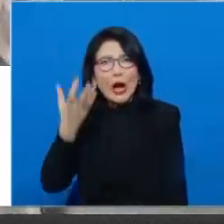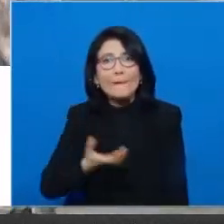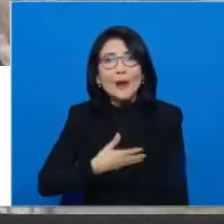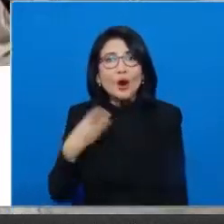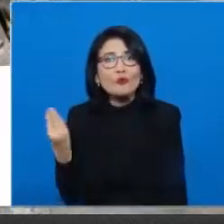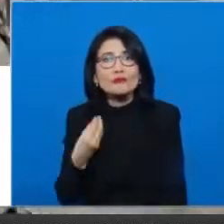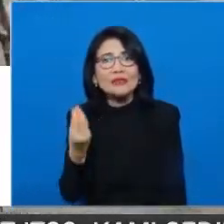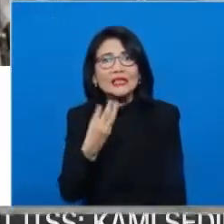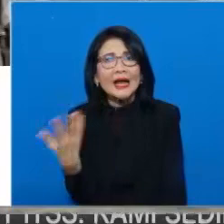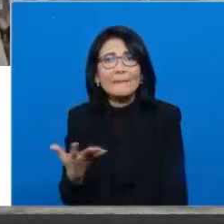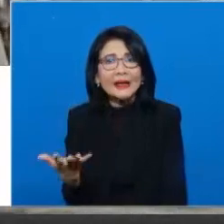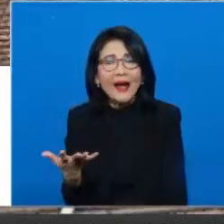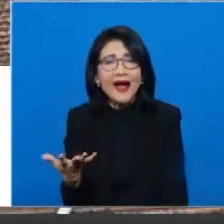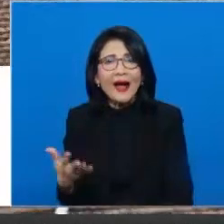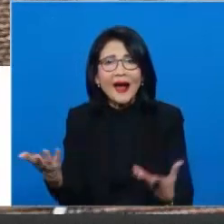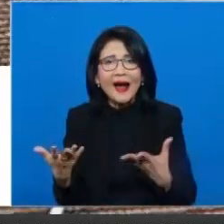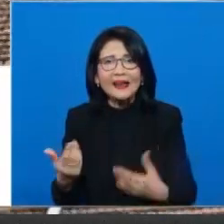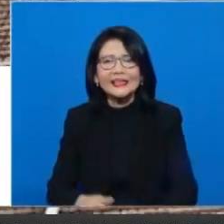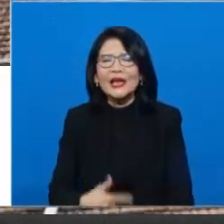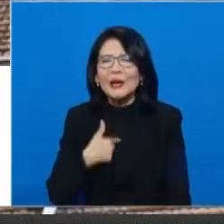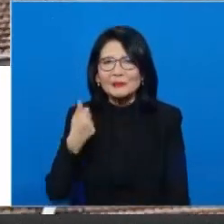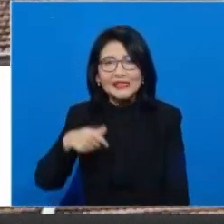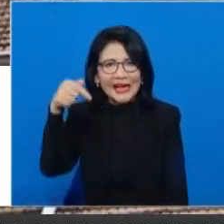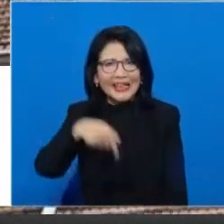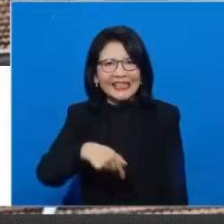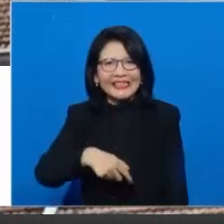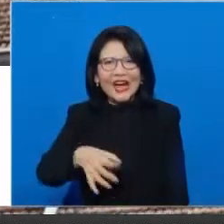akan berwisata saat liburan akhir tahun, Lawang